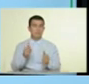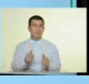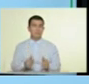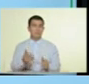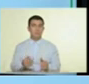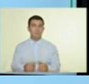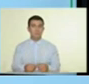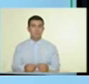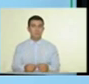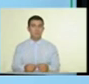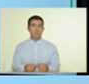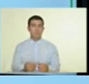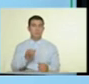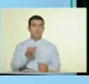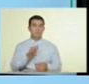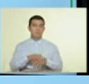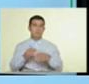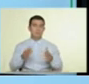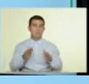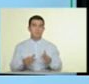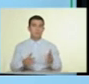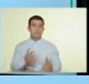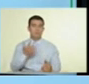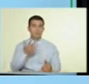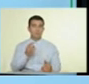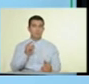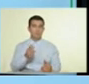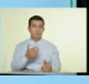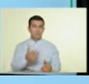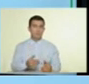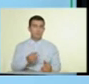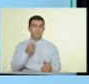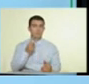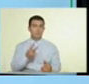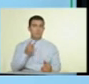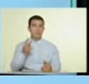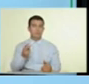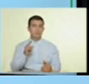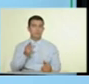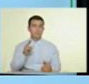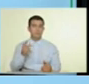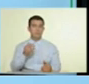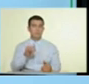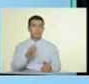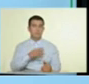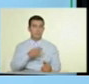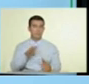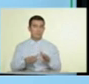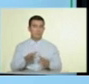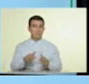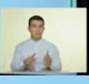e'tiboringizni qarating. Tarozining chap pallasida 5 kilogrammli hamda 2 ta 2 kilogrammli toshlar bor